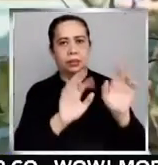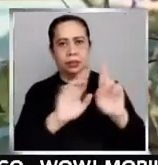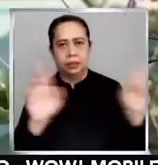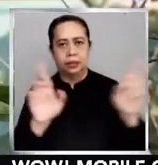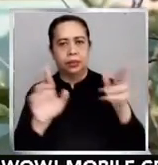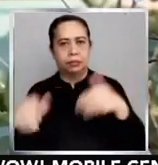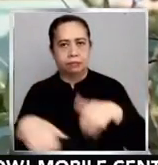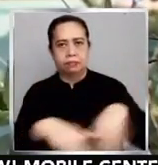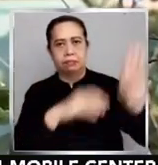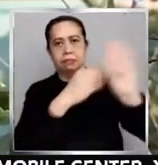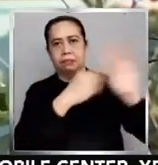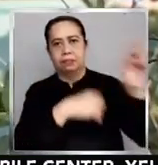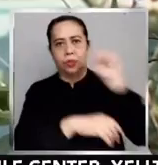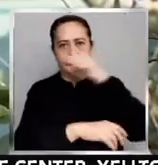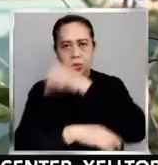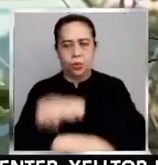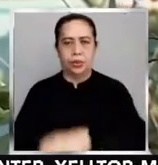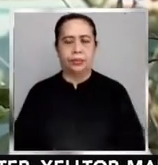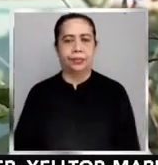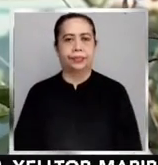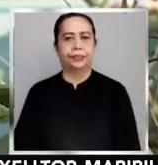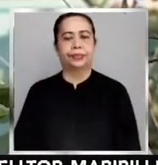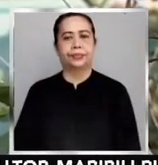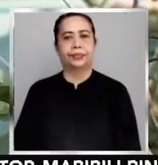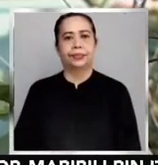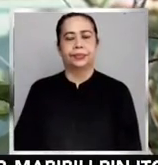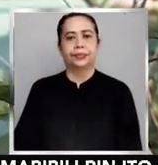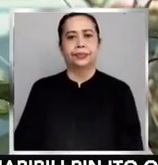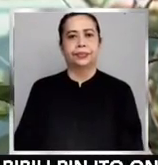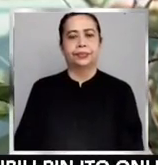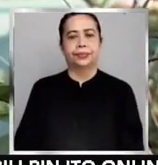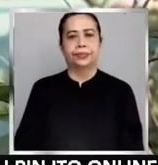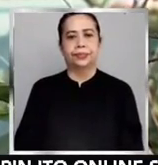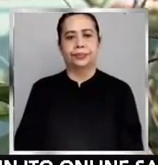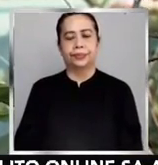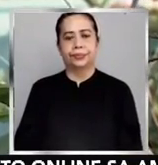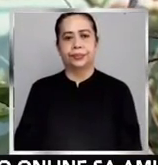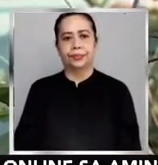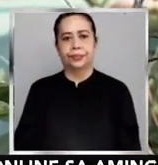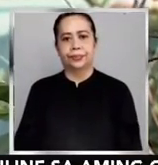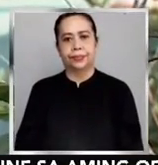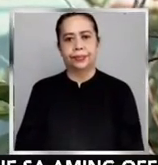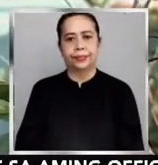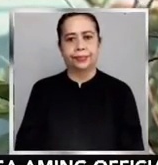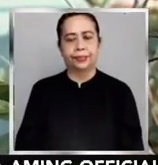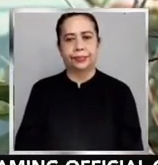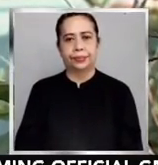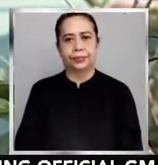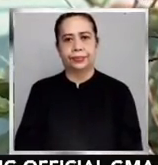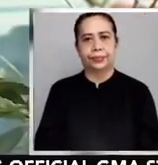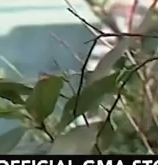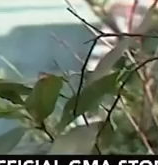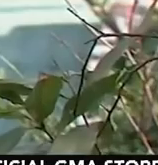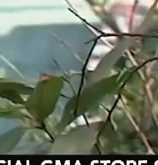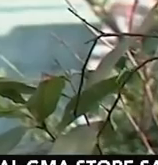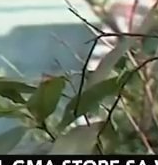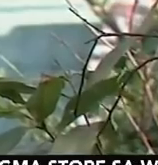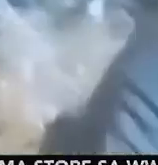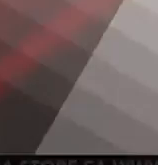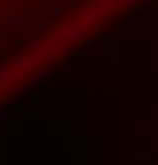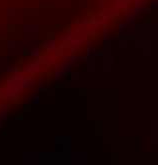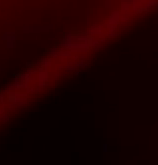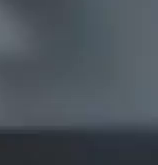ipadeport. Para sa GMA Integrated News, Marisol Abdurrahman, Nakatuto, 24 Oras.